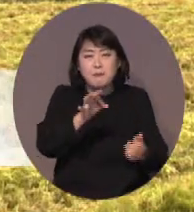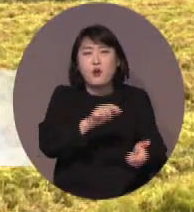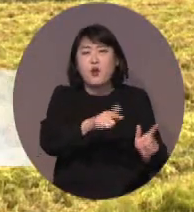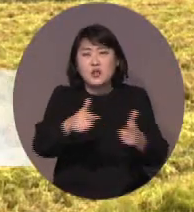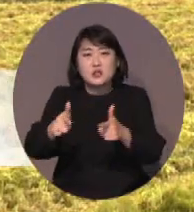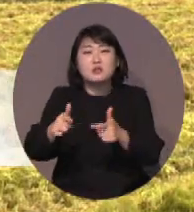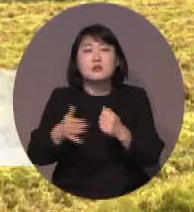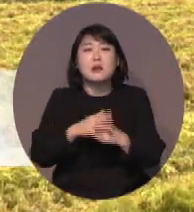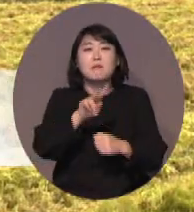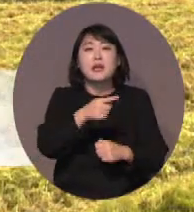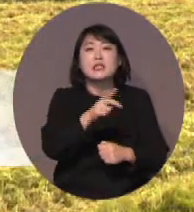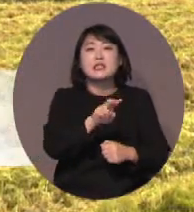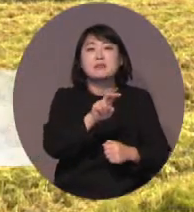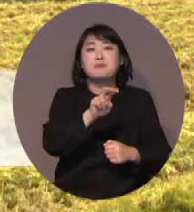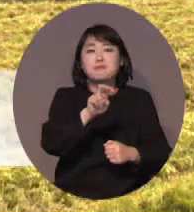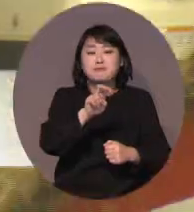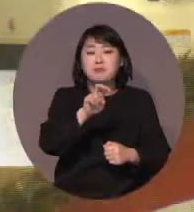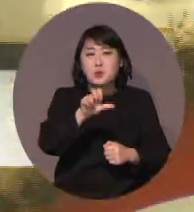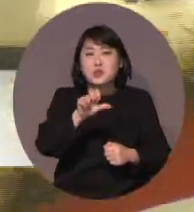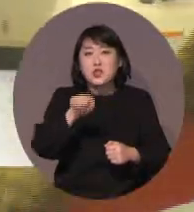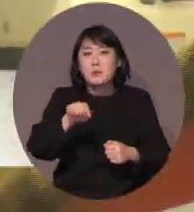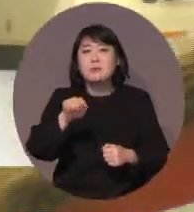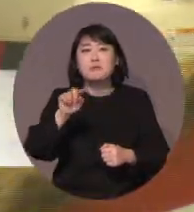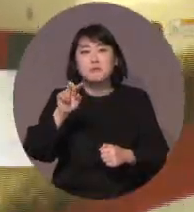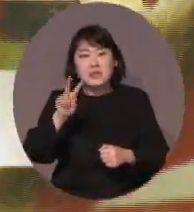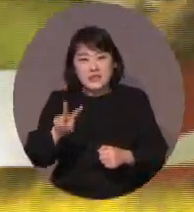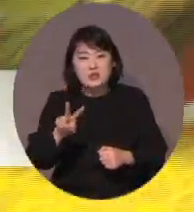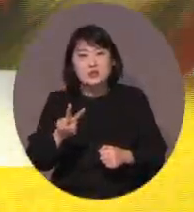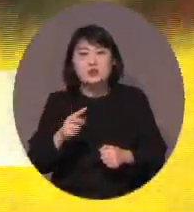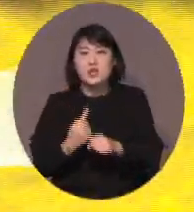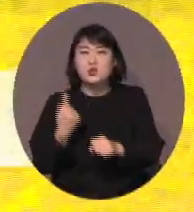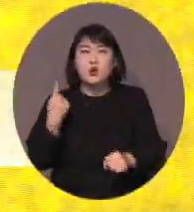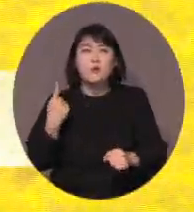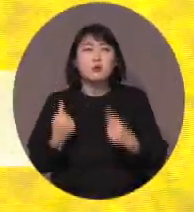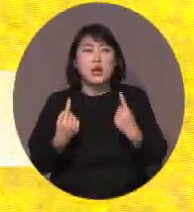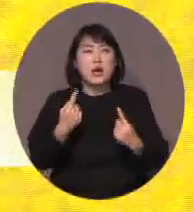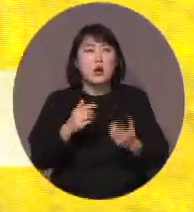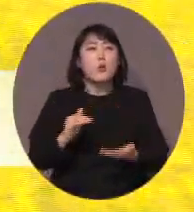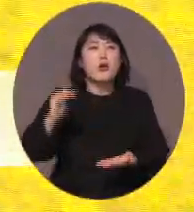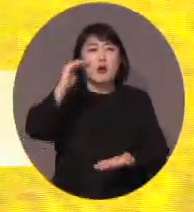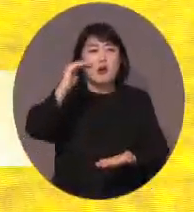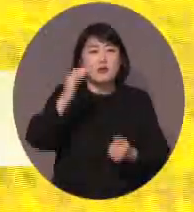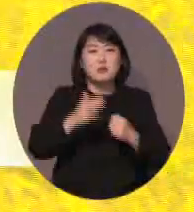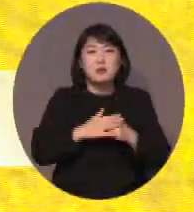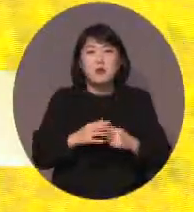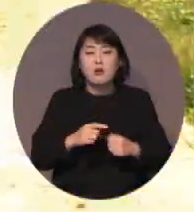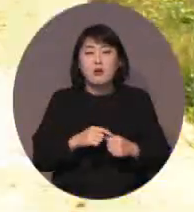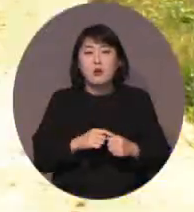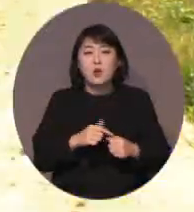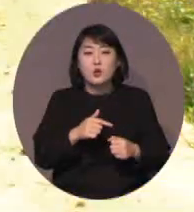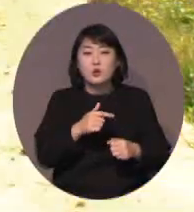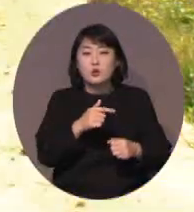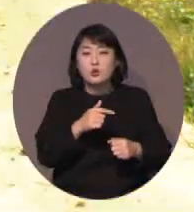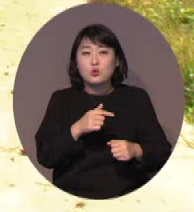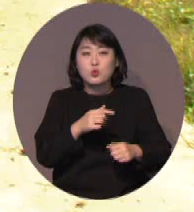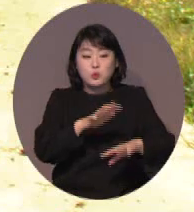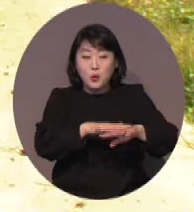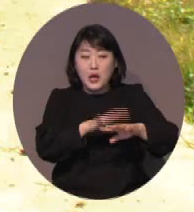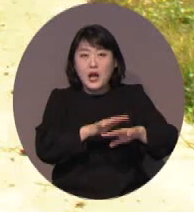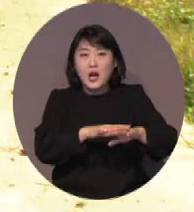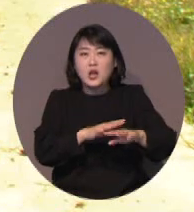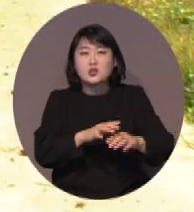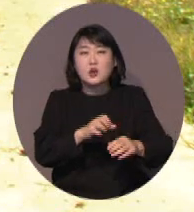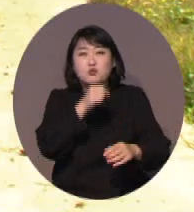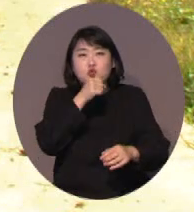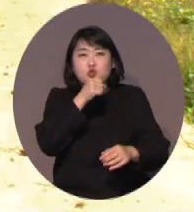지수는 125.2로 전년대비 12.7%가 오르면서 농가 최산성을 나타내는 농가